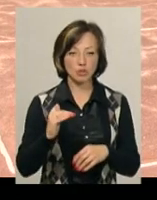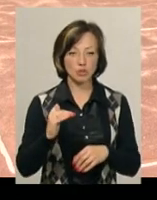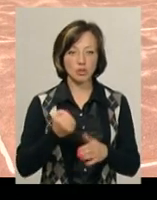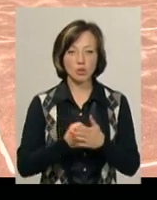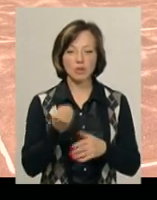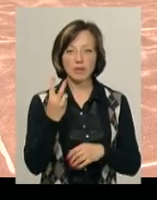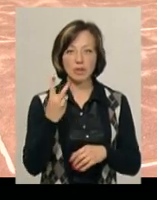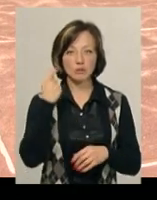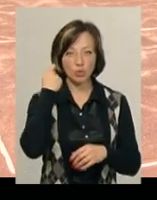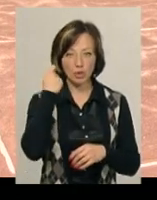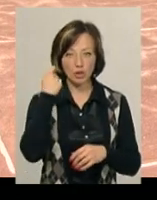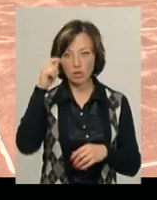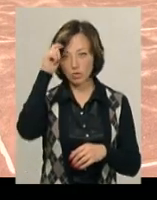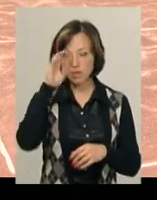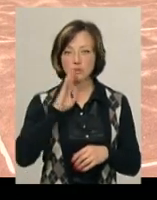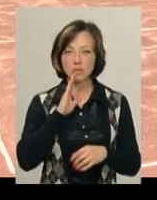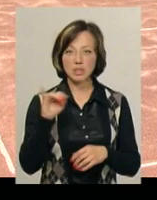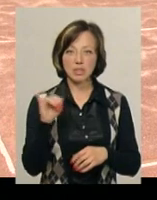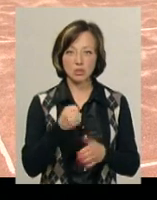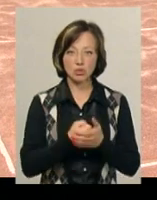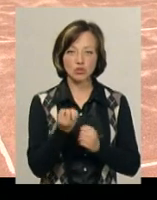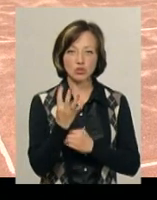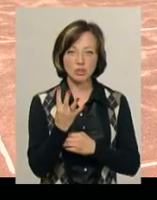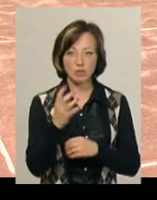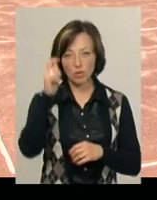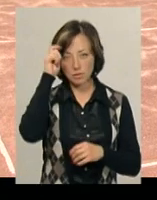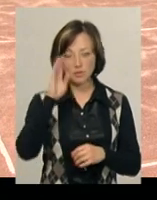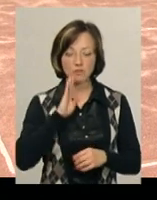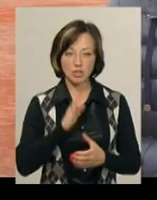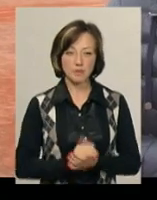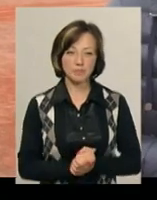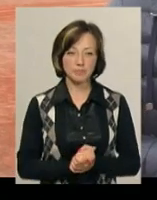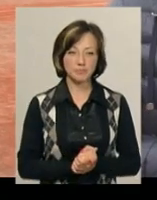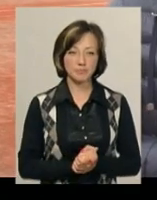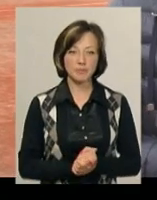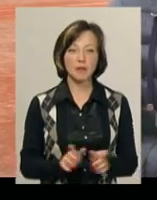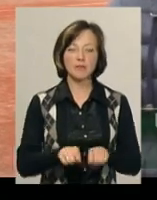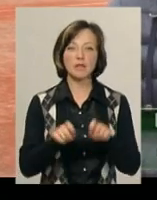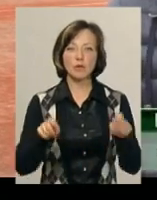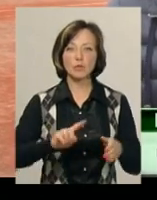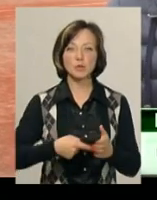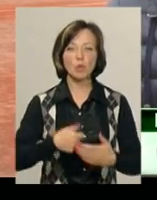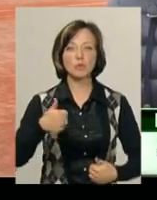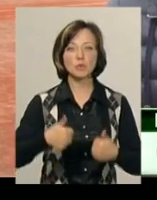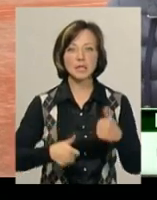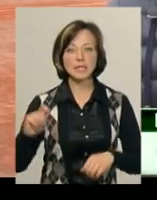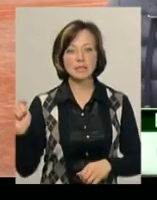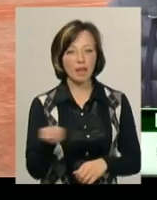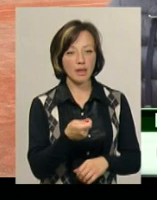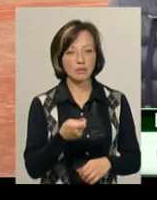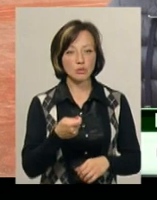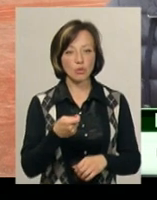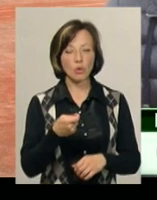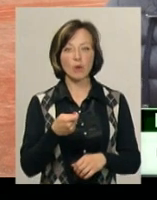до 12 років – хлопчики і дівчата, і до 14 – хлопчики і дівчата. У відкритому міському турнірі з тенісу